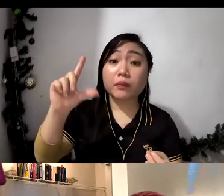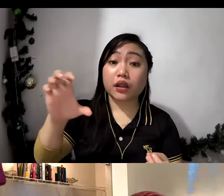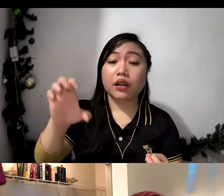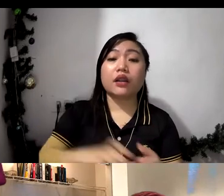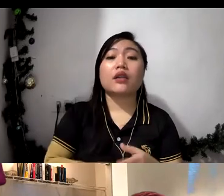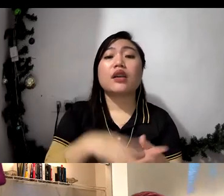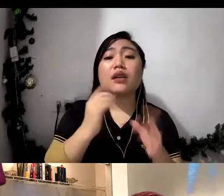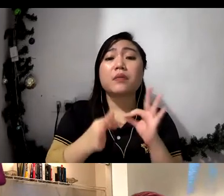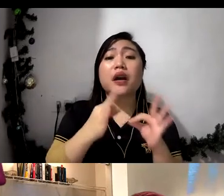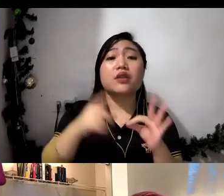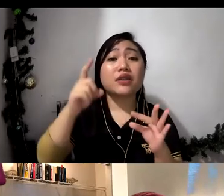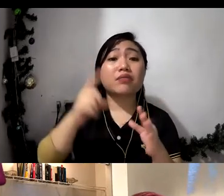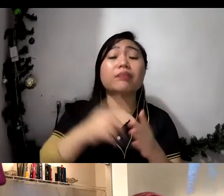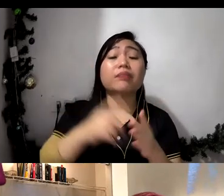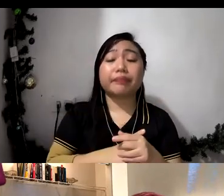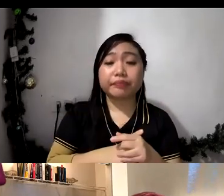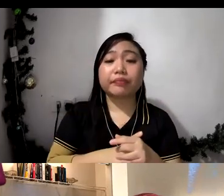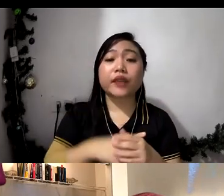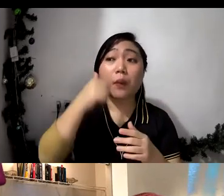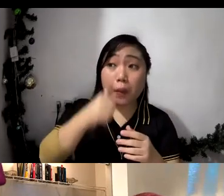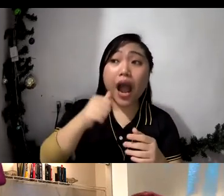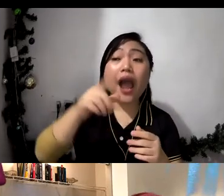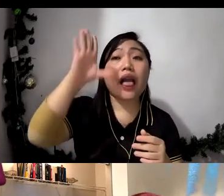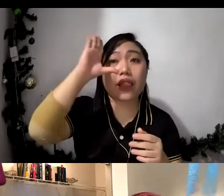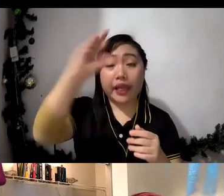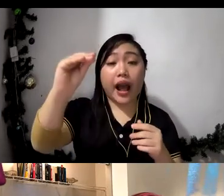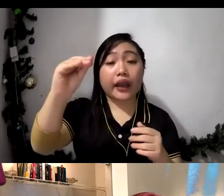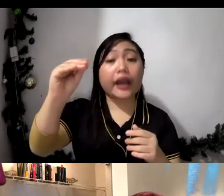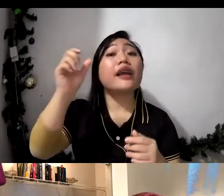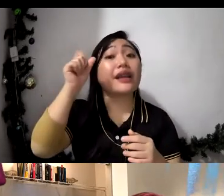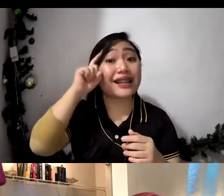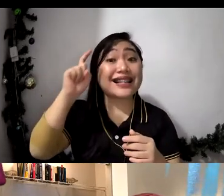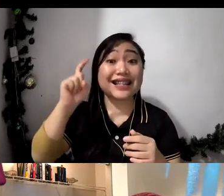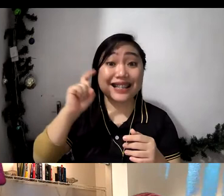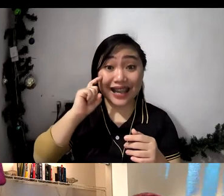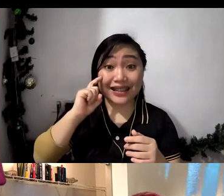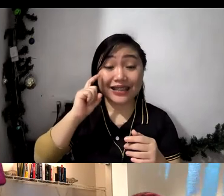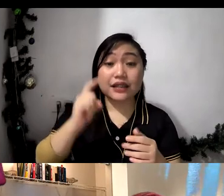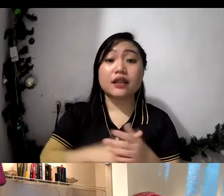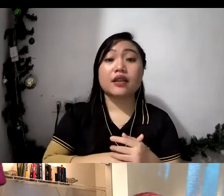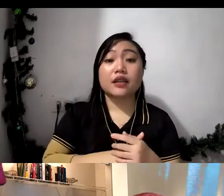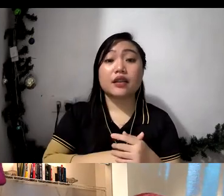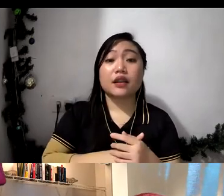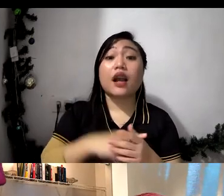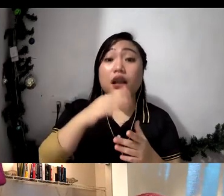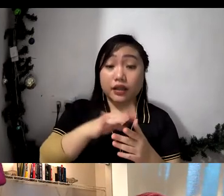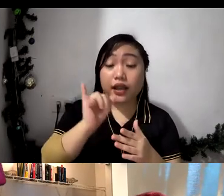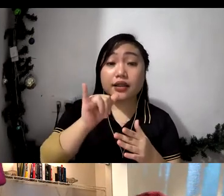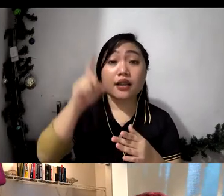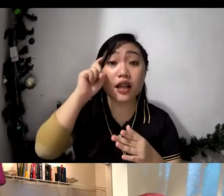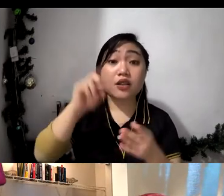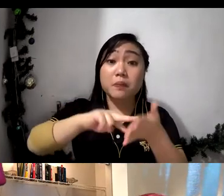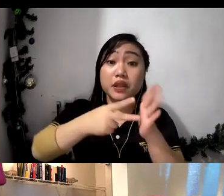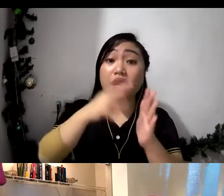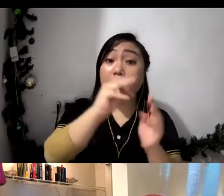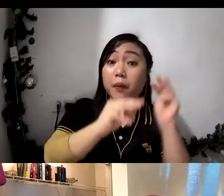sex, you talk about, you know, babae, lalaki, male, female, no? According to their biological sex, no? Nung pinanganak